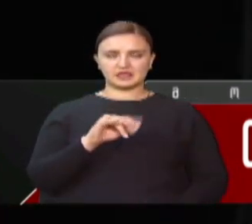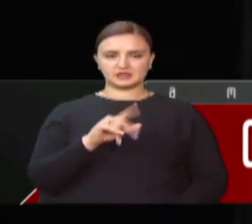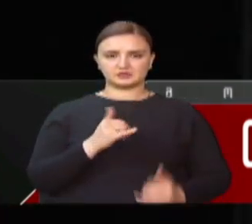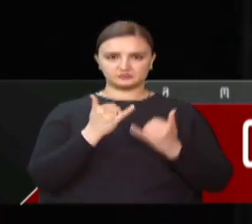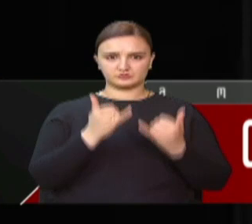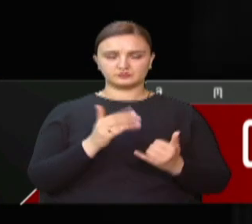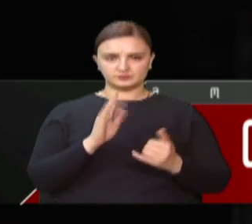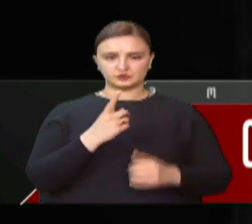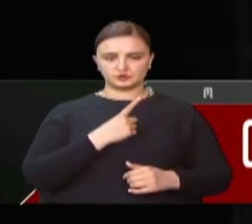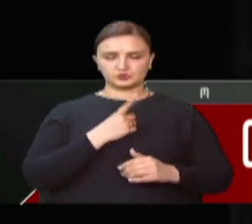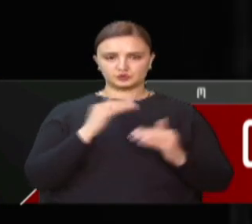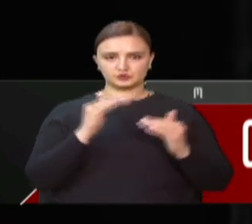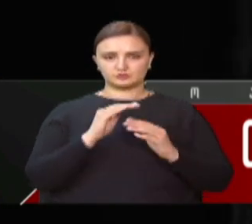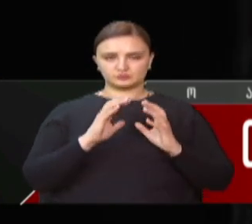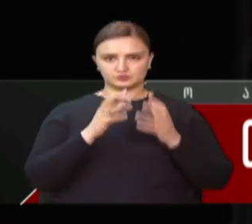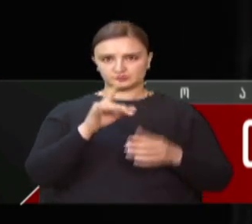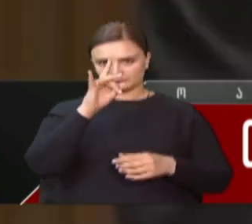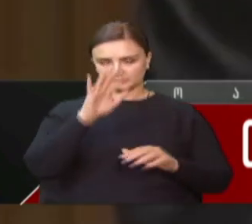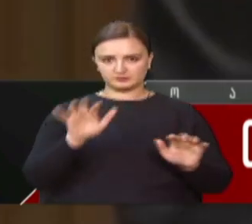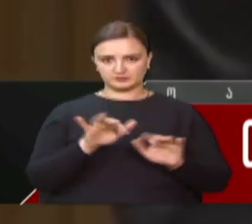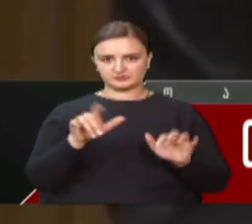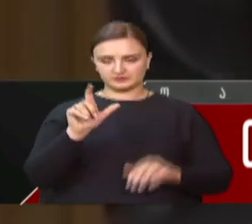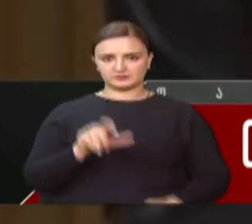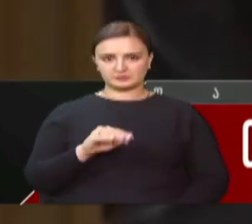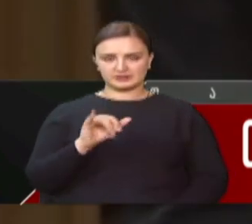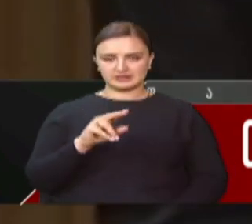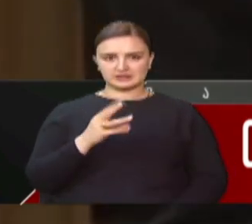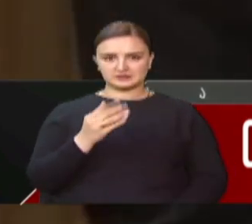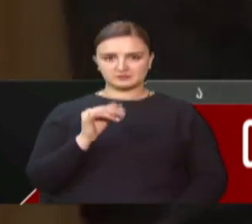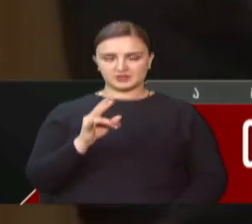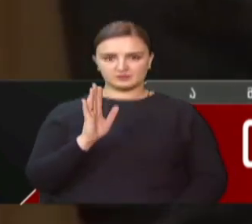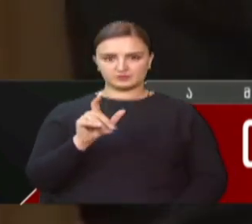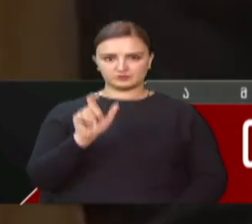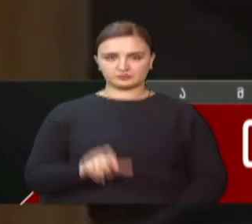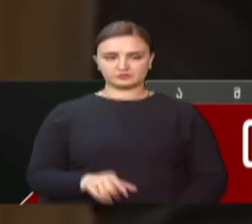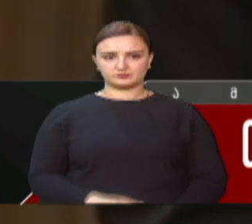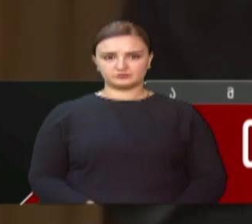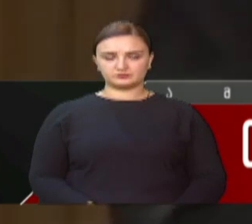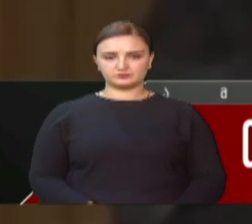დაეთმობა. სოლისტი კი მსოფლიოში ცნობილი პიანისტი ვლადიმირ ფელცმანი იქნება.